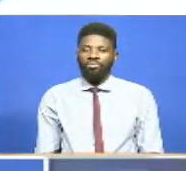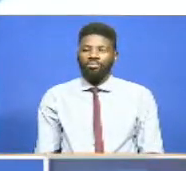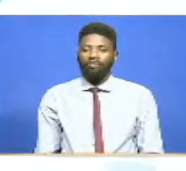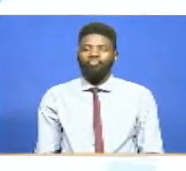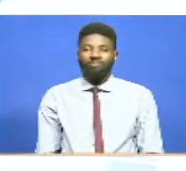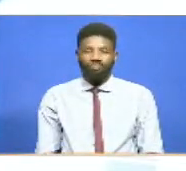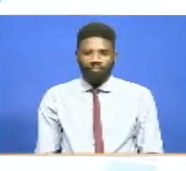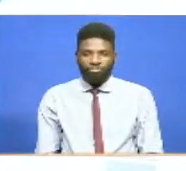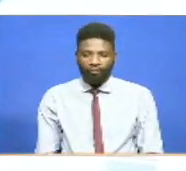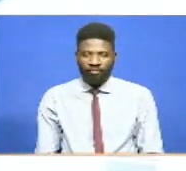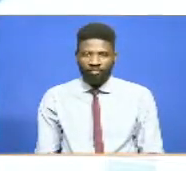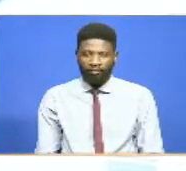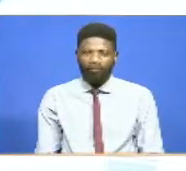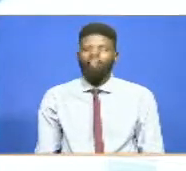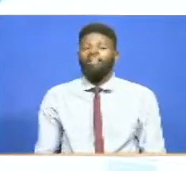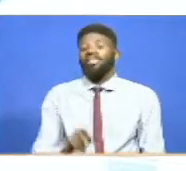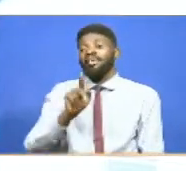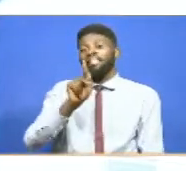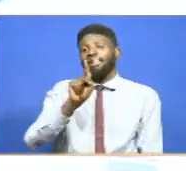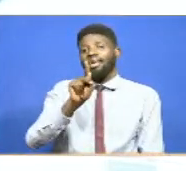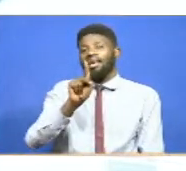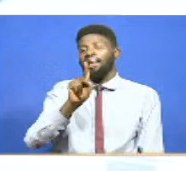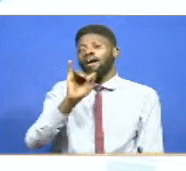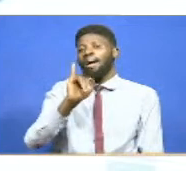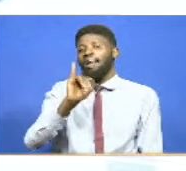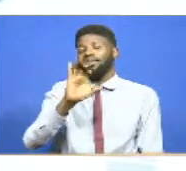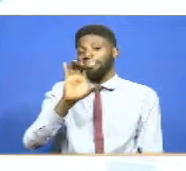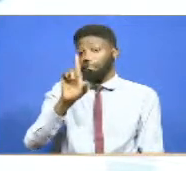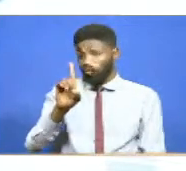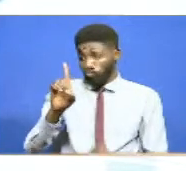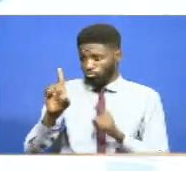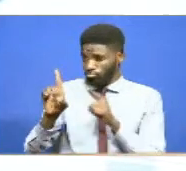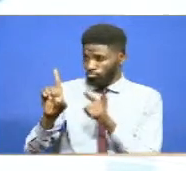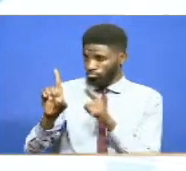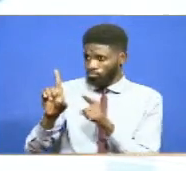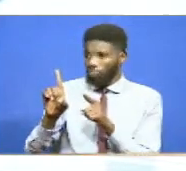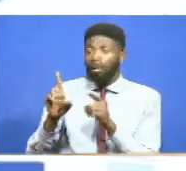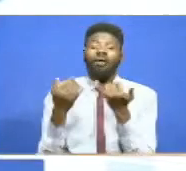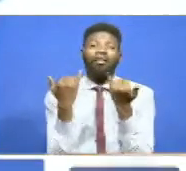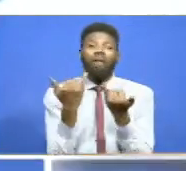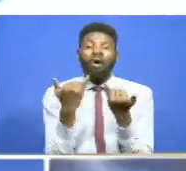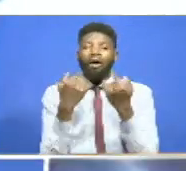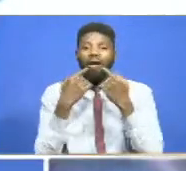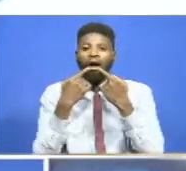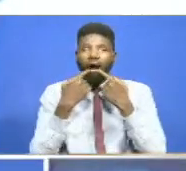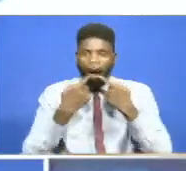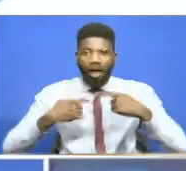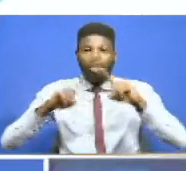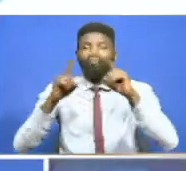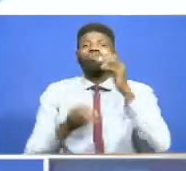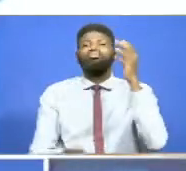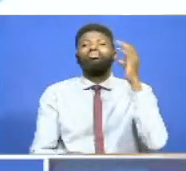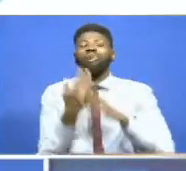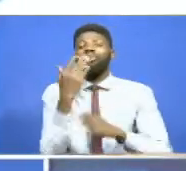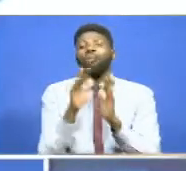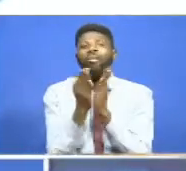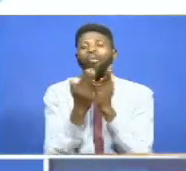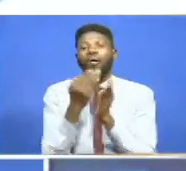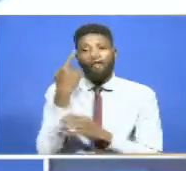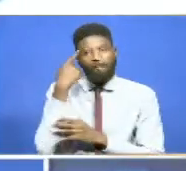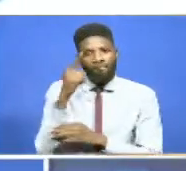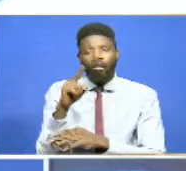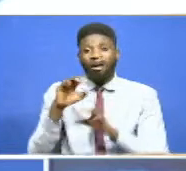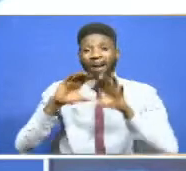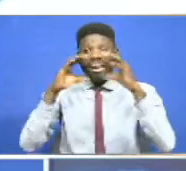Na taasisi ya kustawisha mtaala wa elimu humu nchini KICD imesema imezindua vitabu vya masomo kwa wanafunzi wa gredi ya